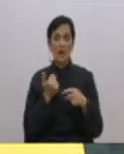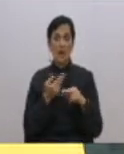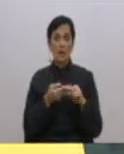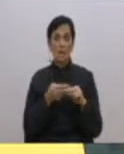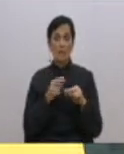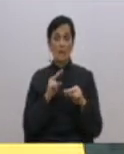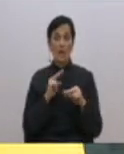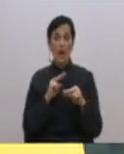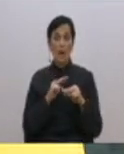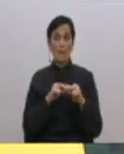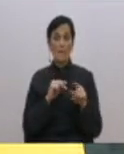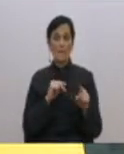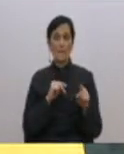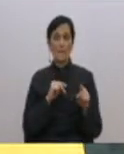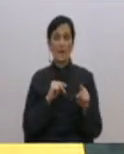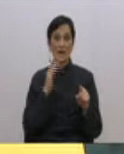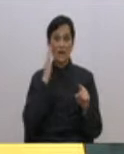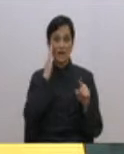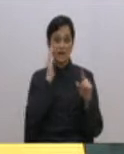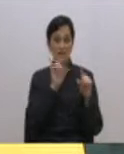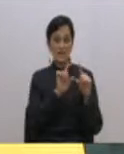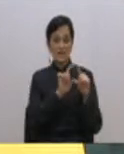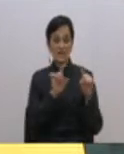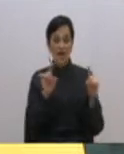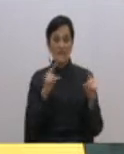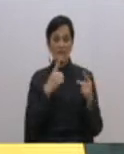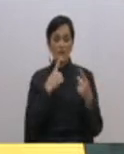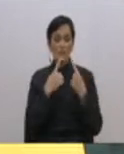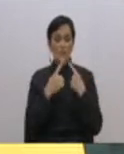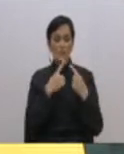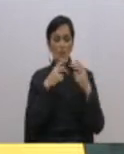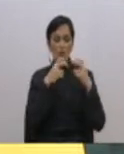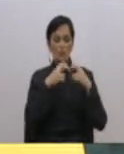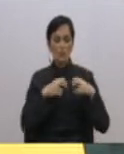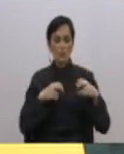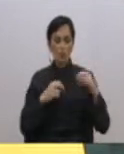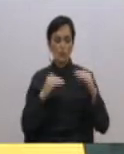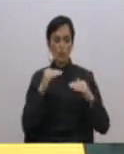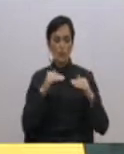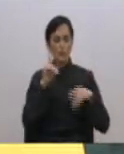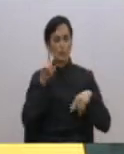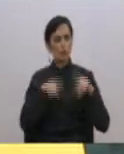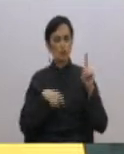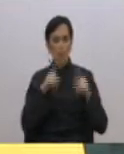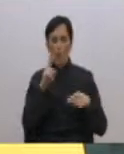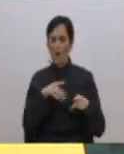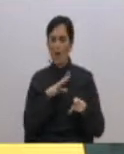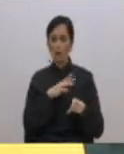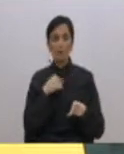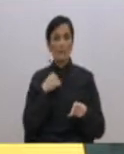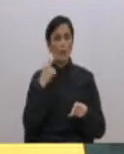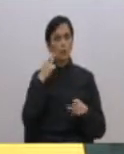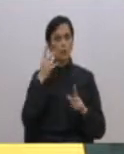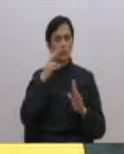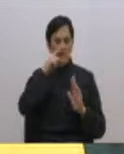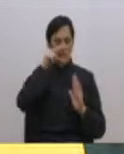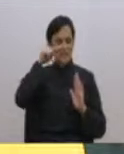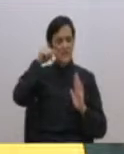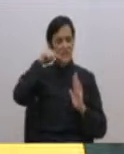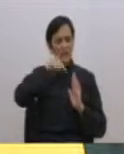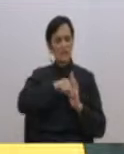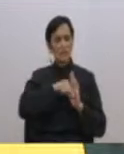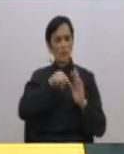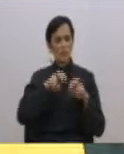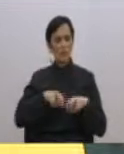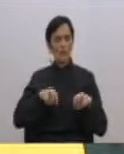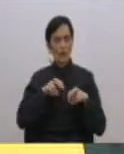am tavis, mimohilua i-o. Și dar ebit zogadi, deci eu în picrobit am ucrosit cum se uli, culeva